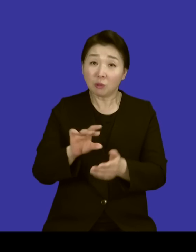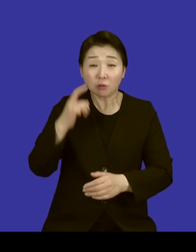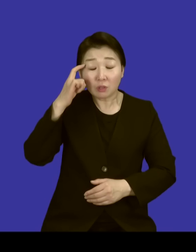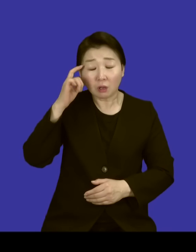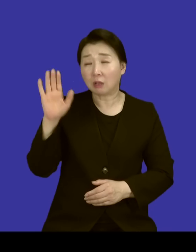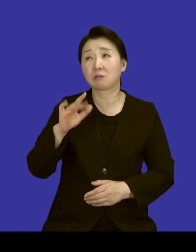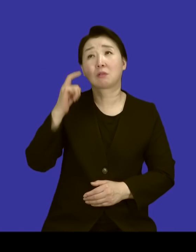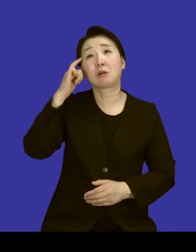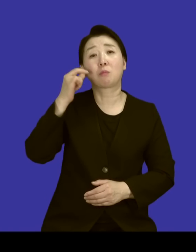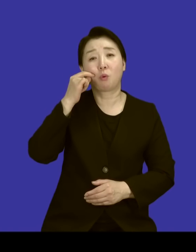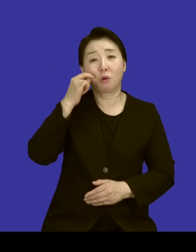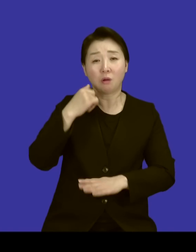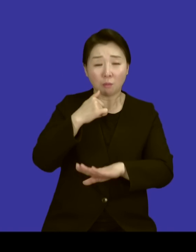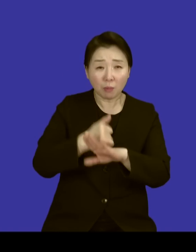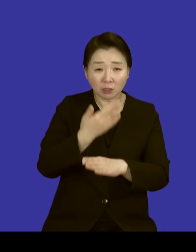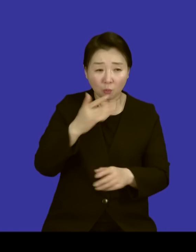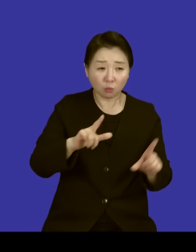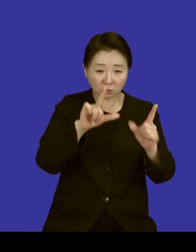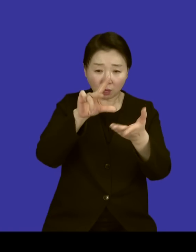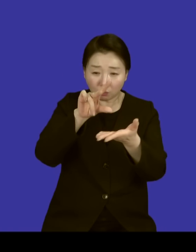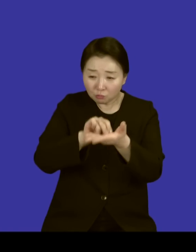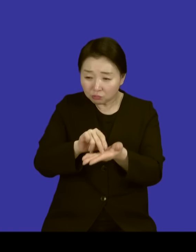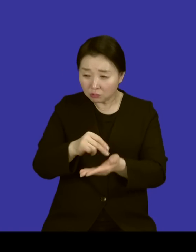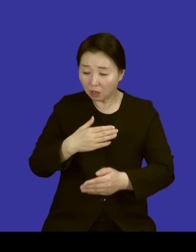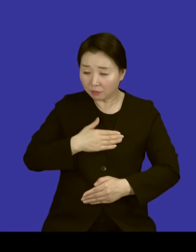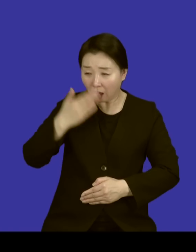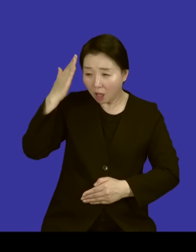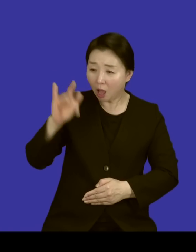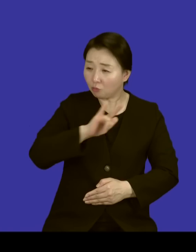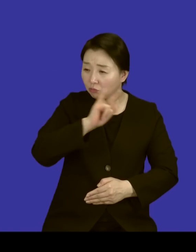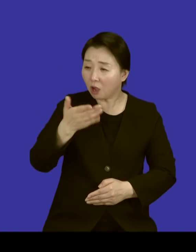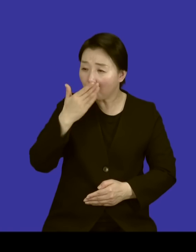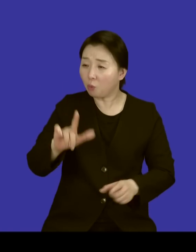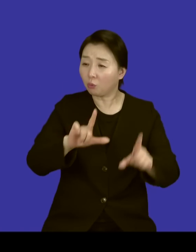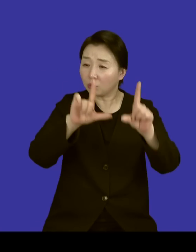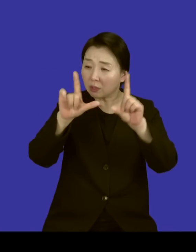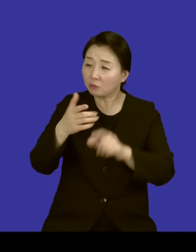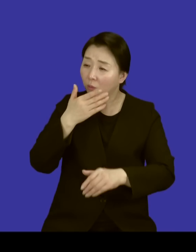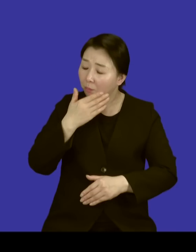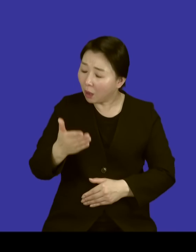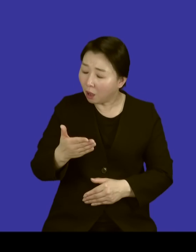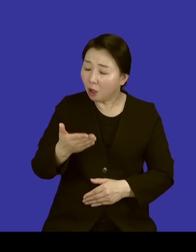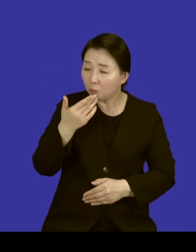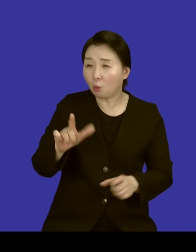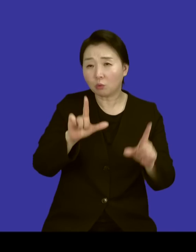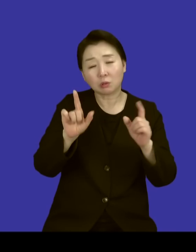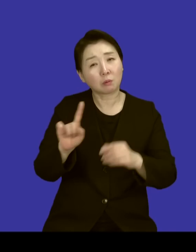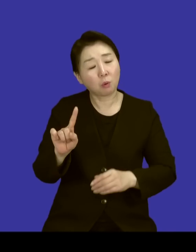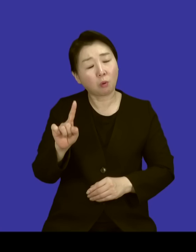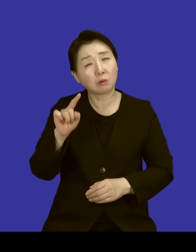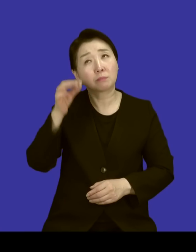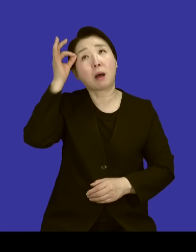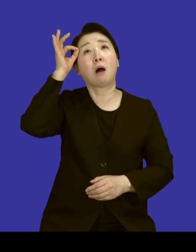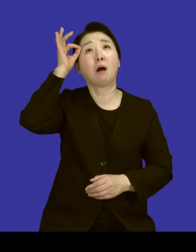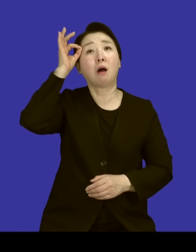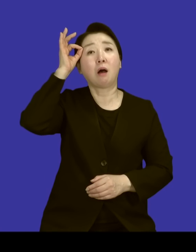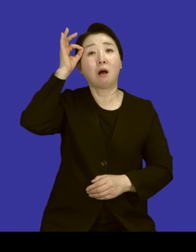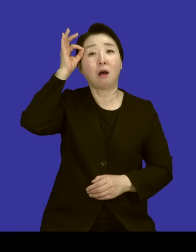못했어요. 마지막에 먹고 사는 문제가 나 한국 가서 먹고 살 수 있겠니? 뭐 먹고 살래? 네. 그 생각이 딱